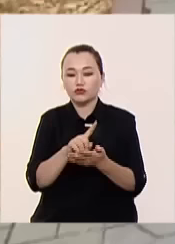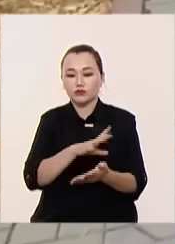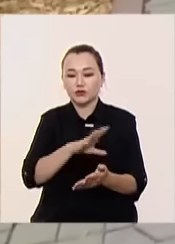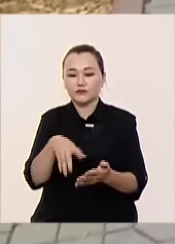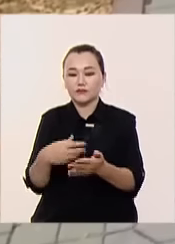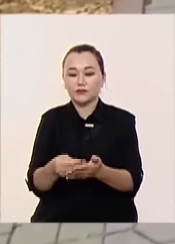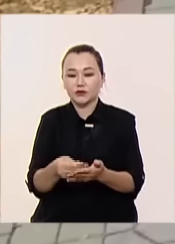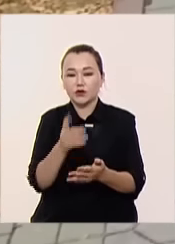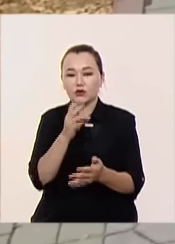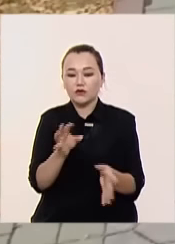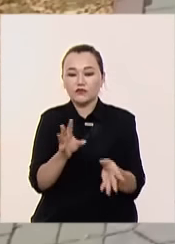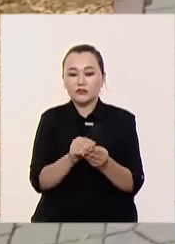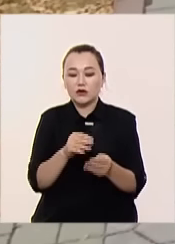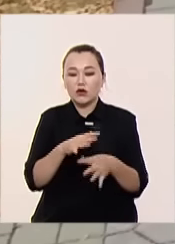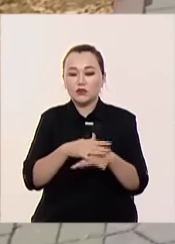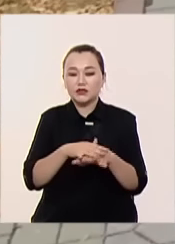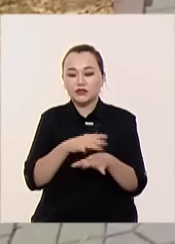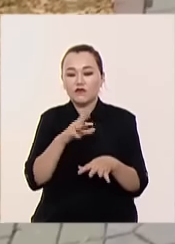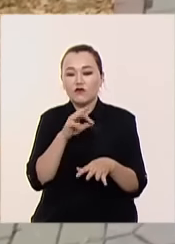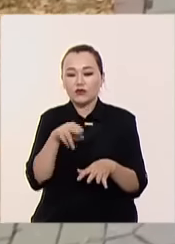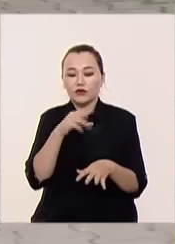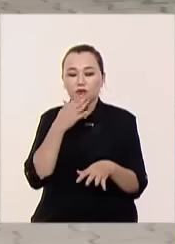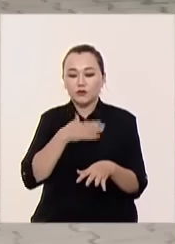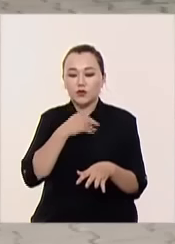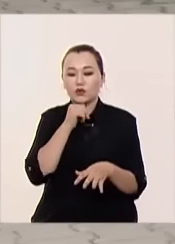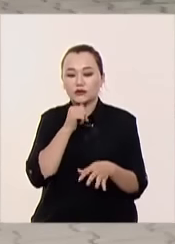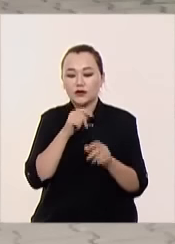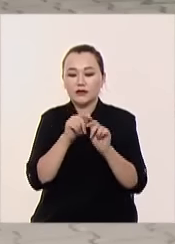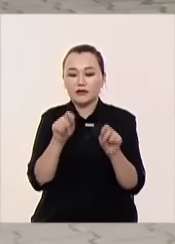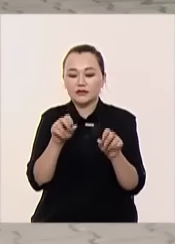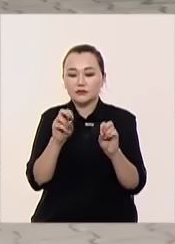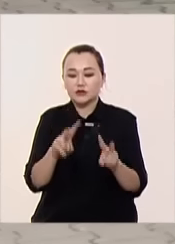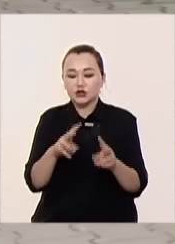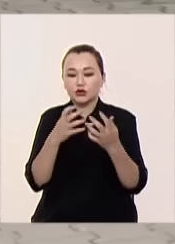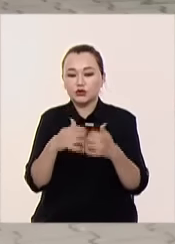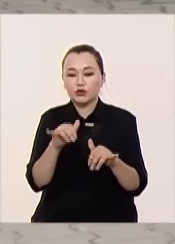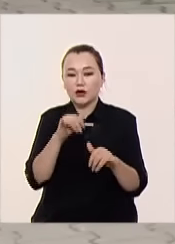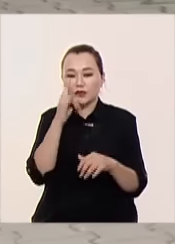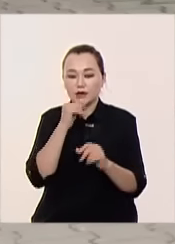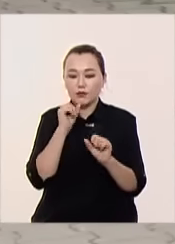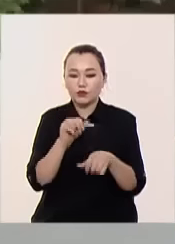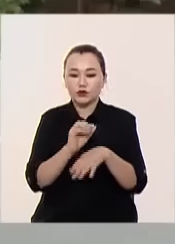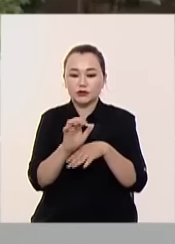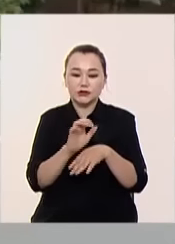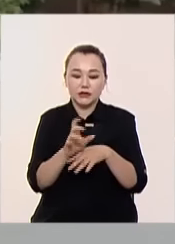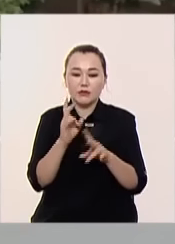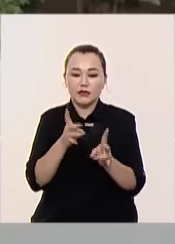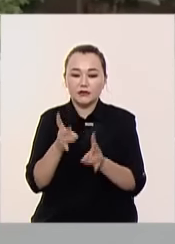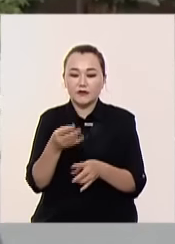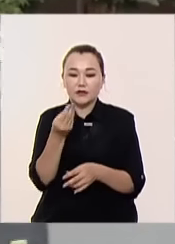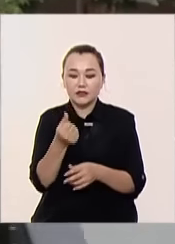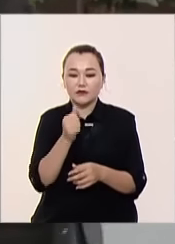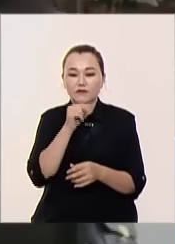ущерб. Но совместно с общественным фондом «Сюкты Костанай» они открыли специальный счет, куда казахстанцы могут перечислить пострадавшим